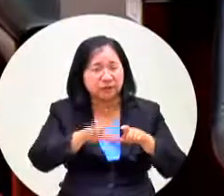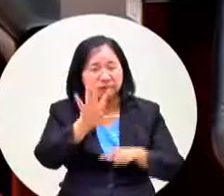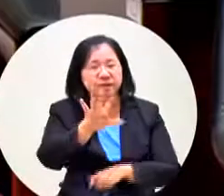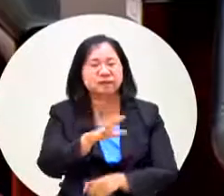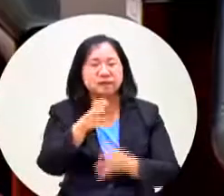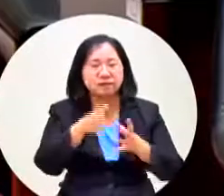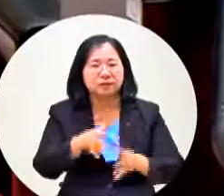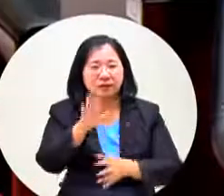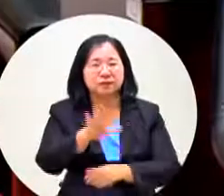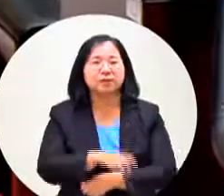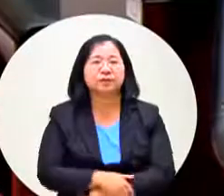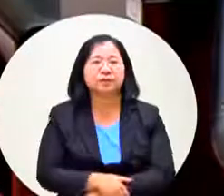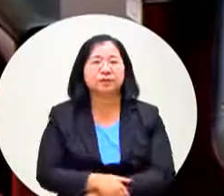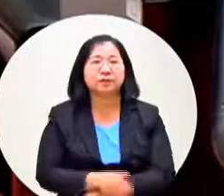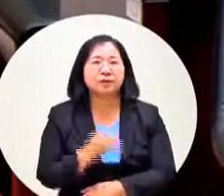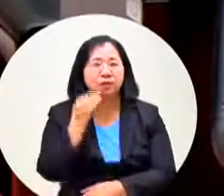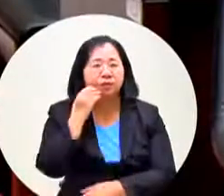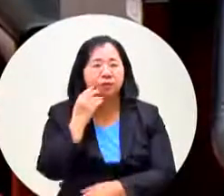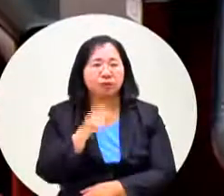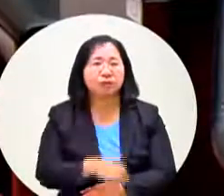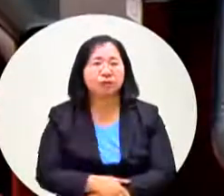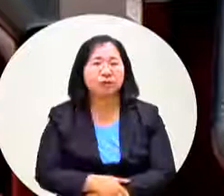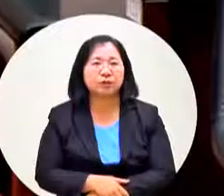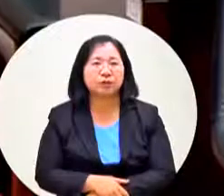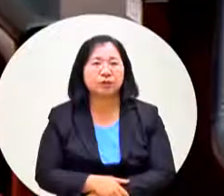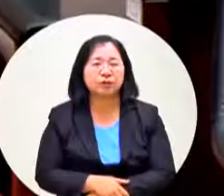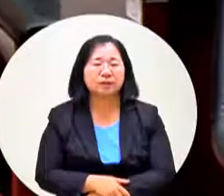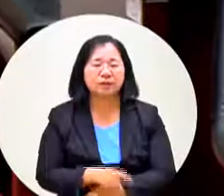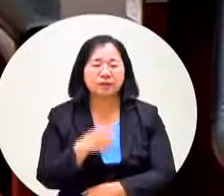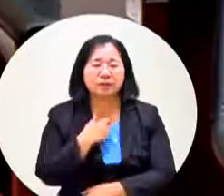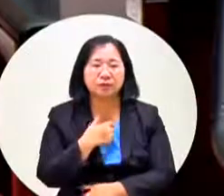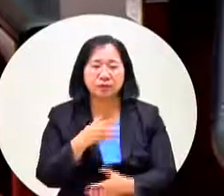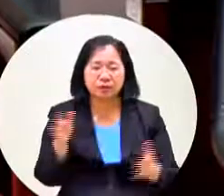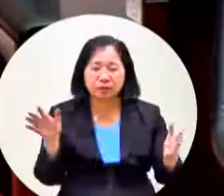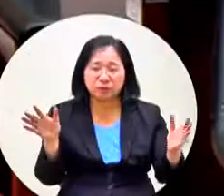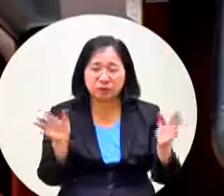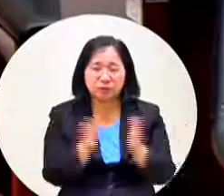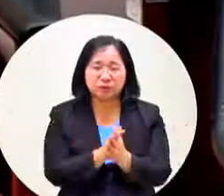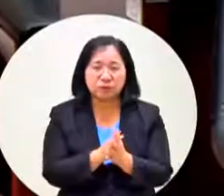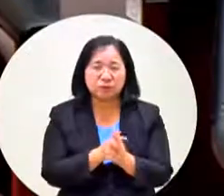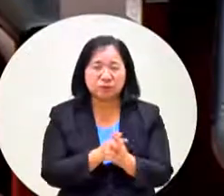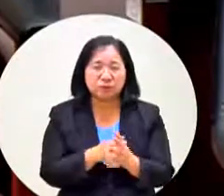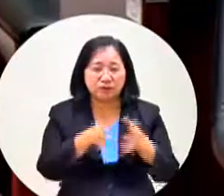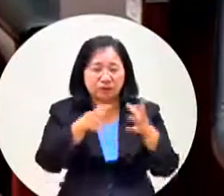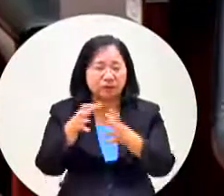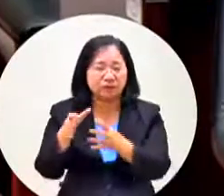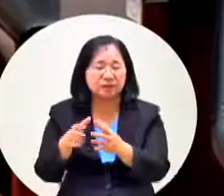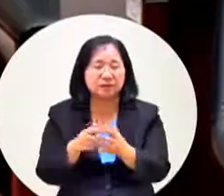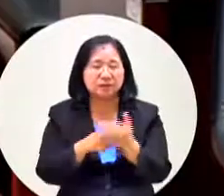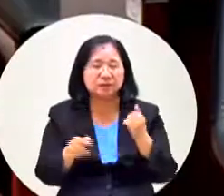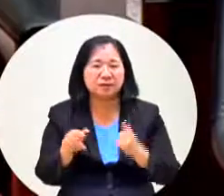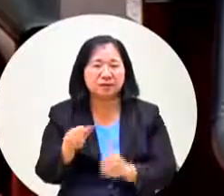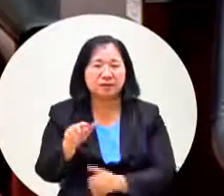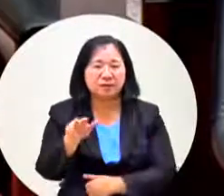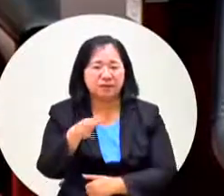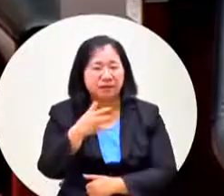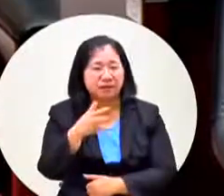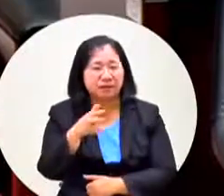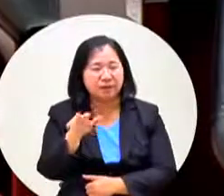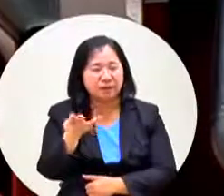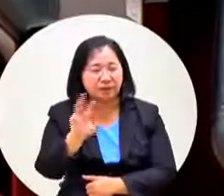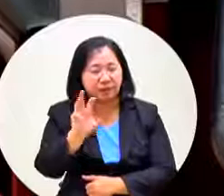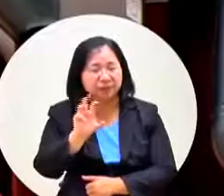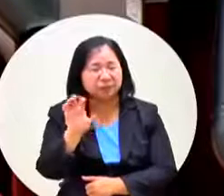设立这个消防局啦。因为吼、哦，因为伊大澳工业区有好600几间的这个厂商，啊，咱荷花园